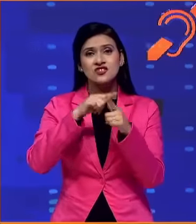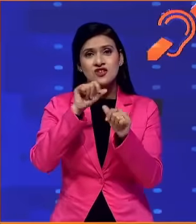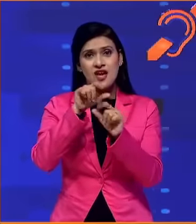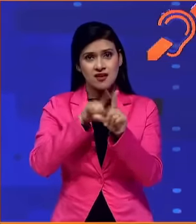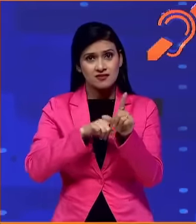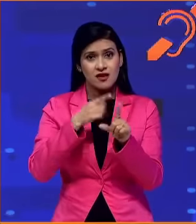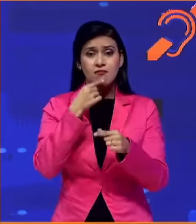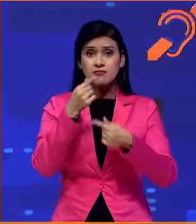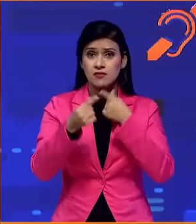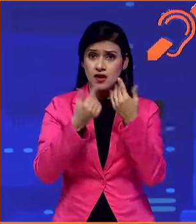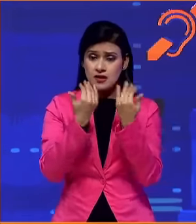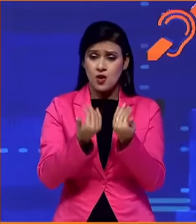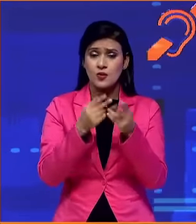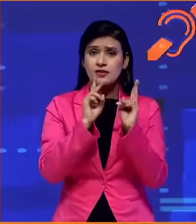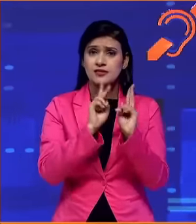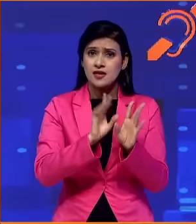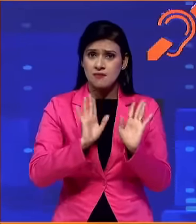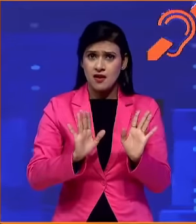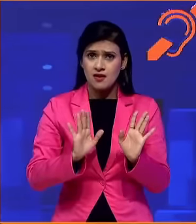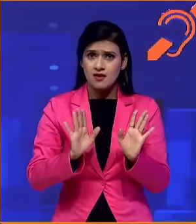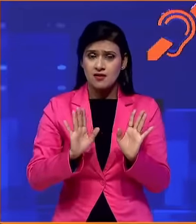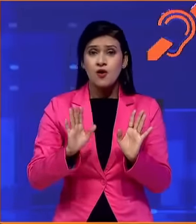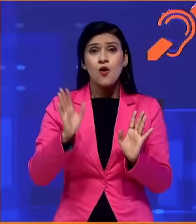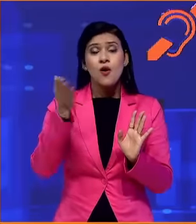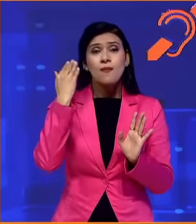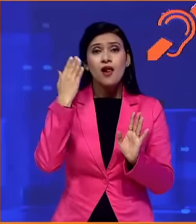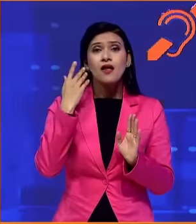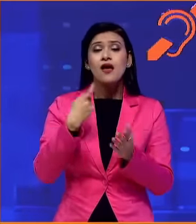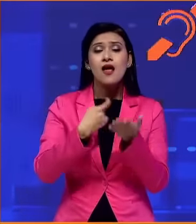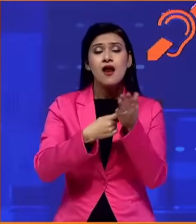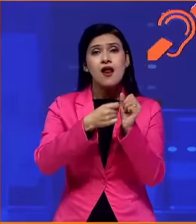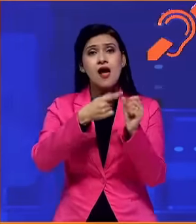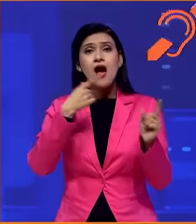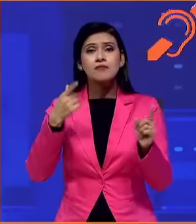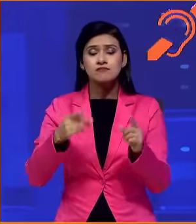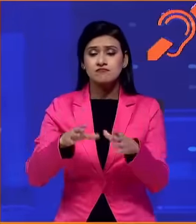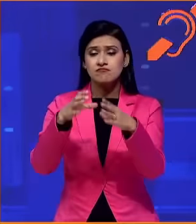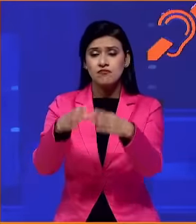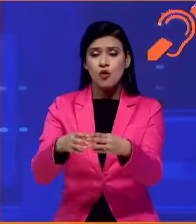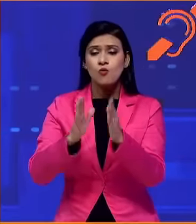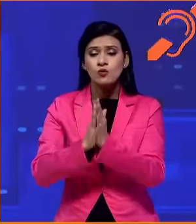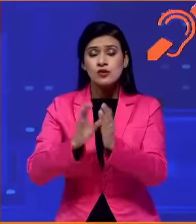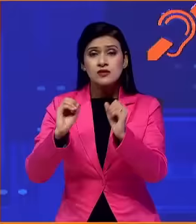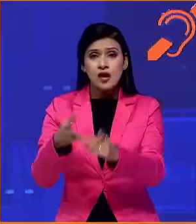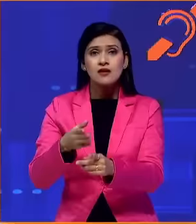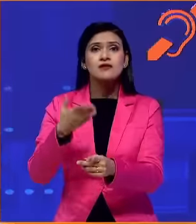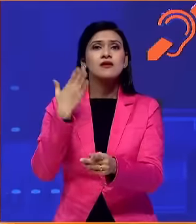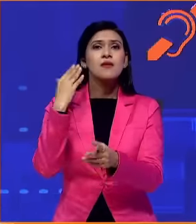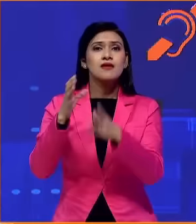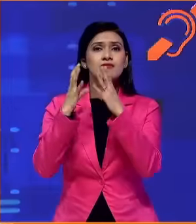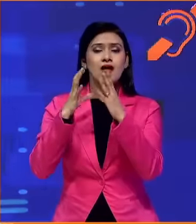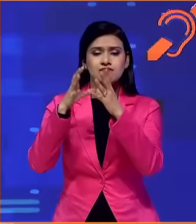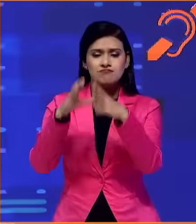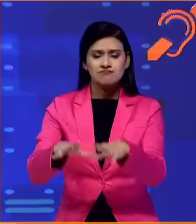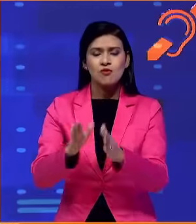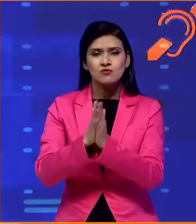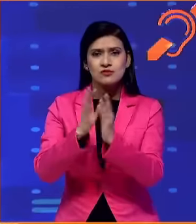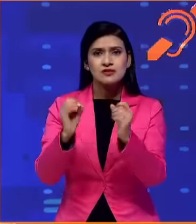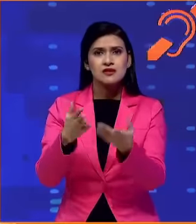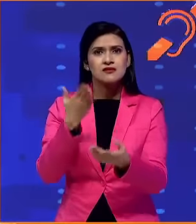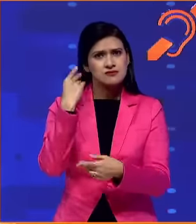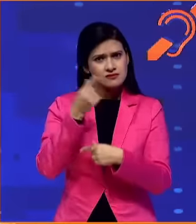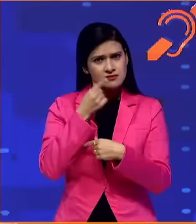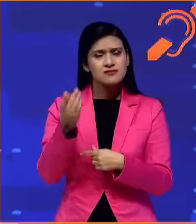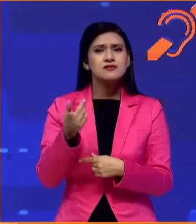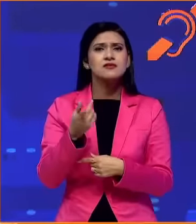औरनींवकापत्थर कांग्रेसकेशासनकालमेंरखागयाथा,औरवे सहीहैंकिभाजपानेइसकाश्रेयलेलिया। नहीं,देखिए,उसबीचमेंबहुतकुछघटितहुआ।उससे